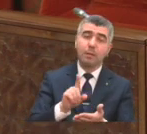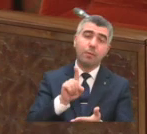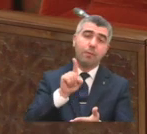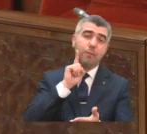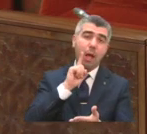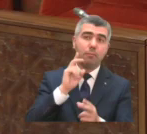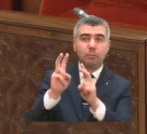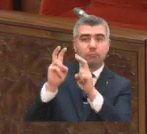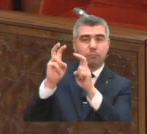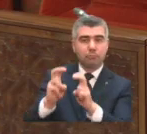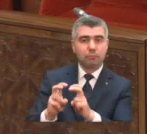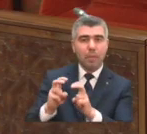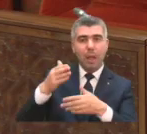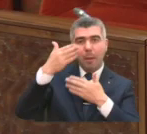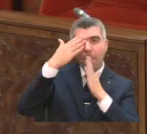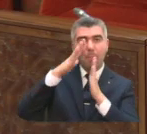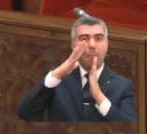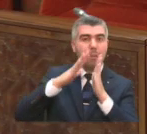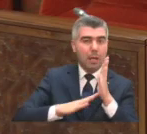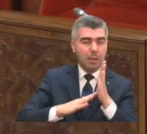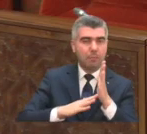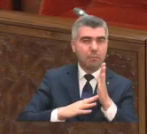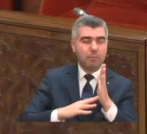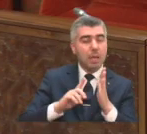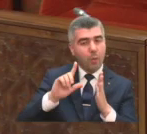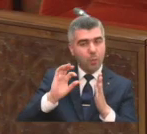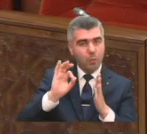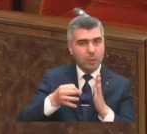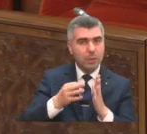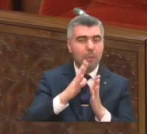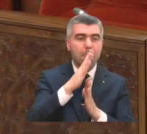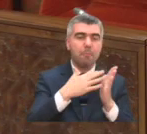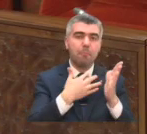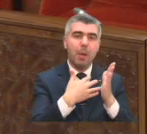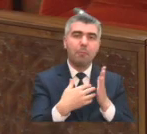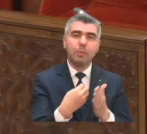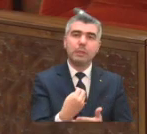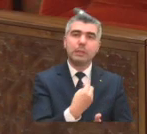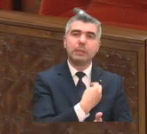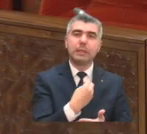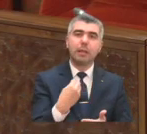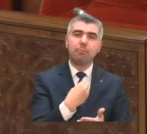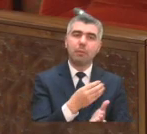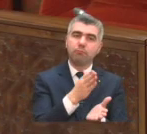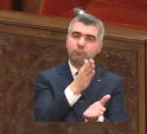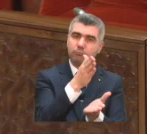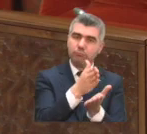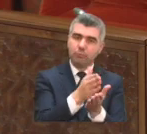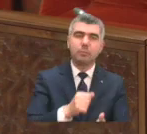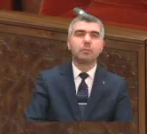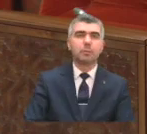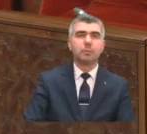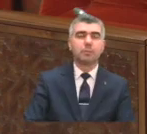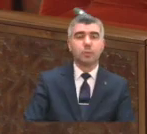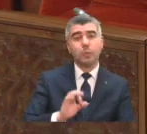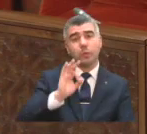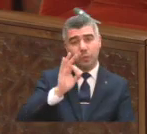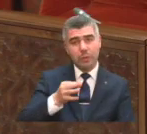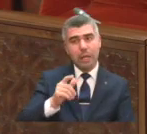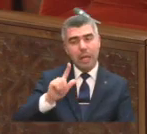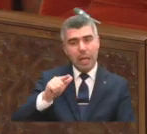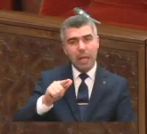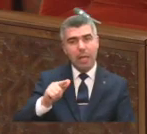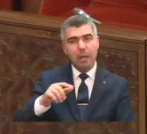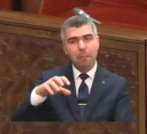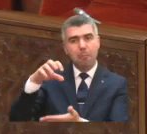المغرب. هذا يدل على أن البرامج الصحية أنه غدا في الطريق الصحيح ديالها. حقيقة تقدر تلقى بعض المناطق اللي فيها